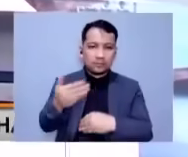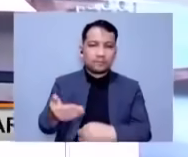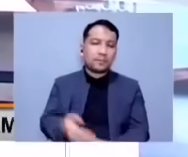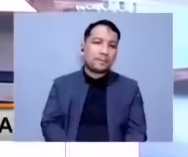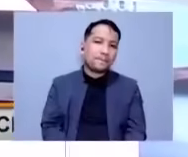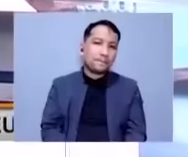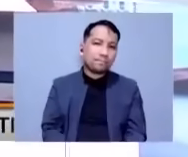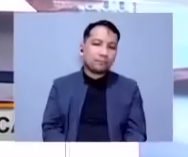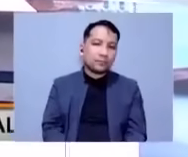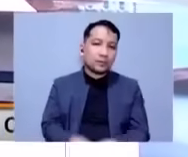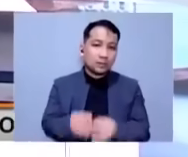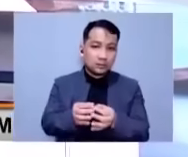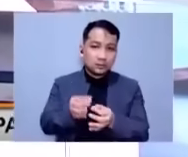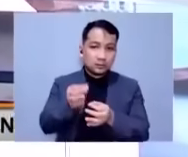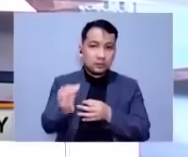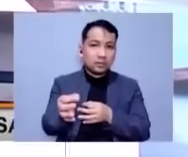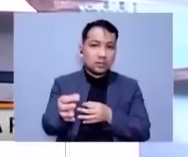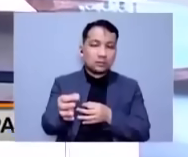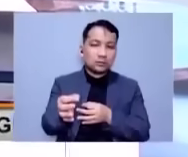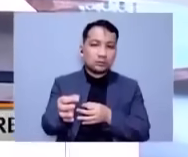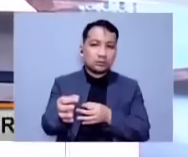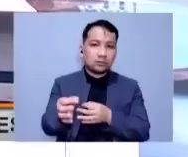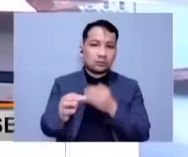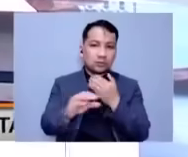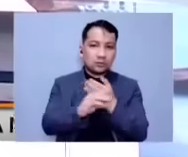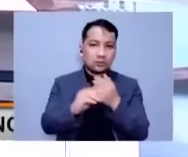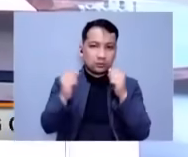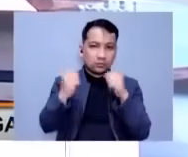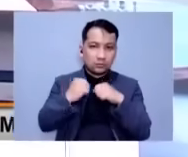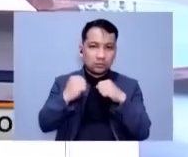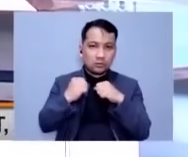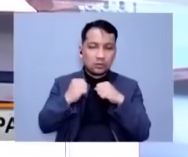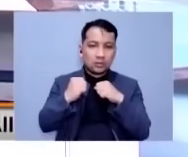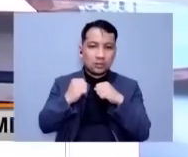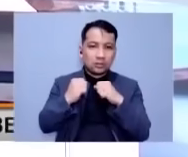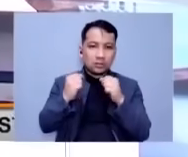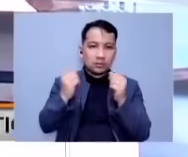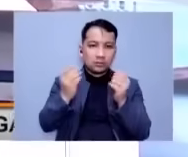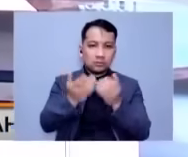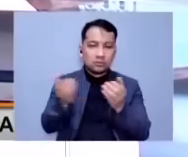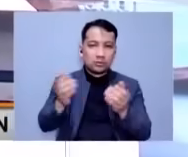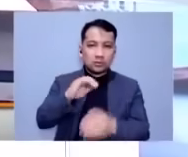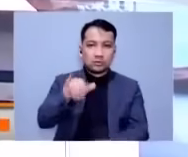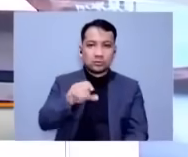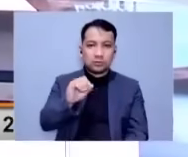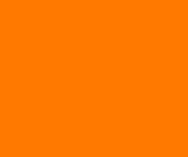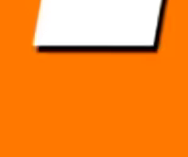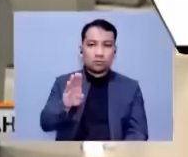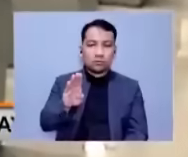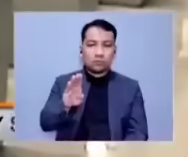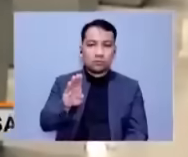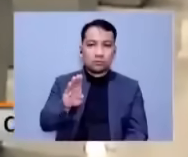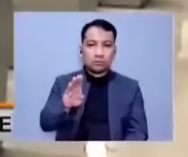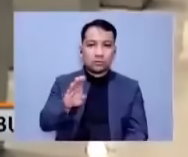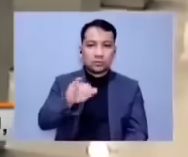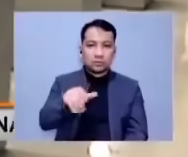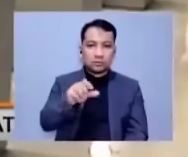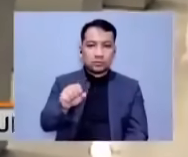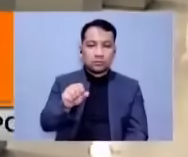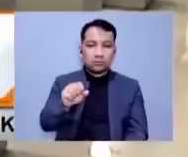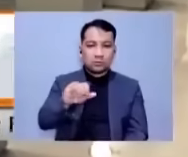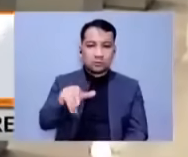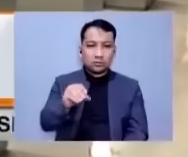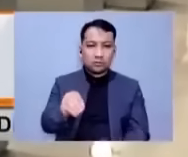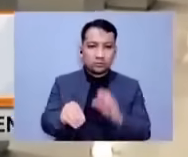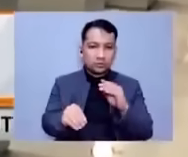Binalawig ni Pangulong Bongbong Marcos ang kontrata ng Contract of Service at Job Order Workers sa gobyerno. Para ito sa mga COS at